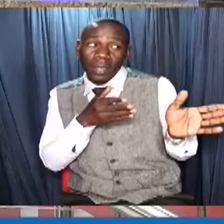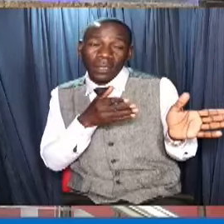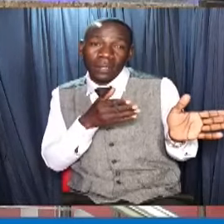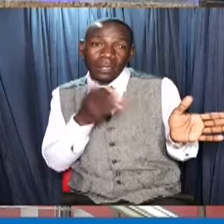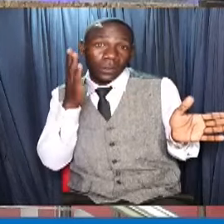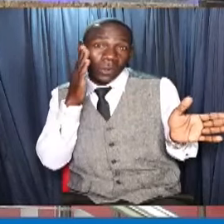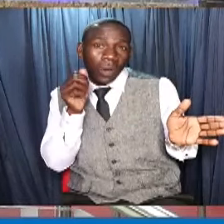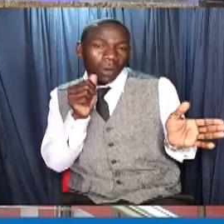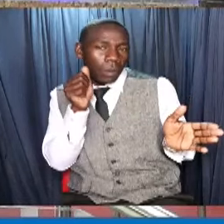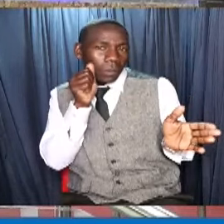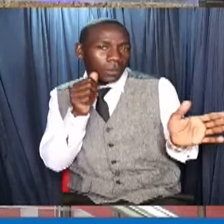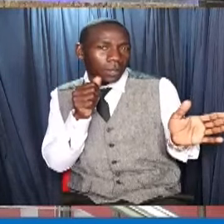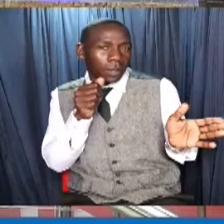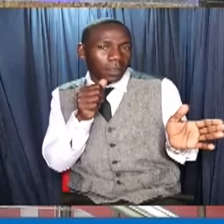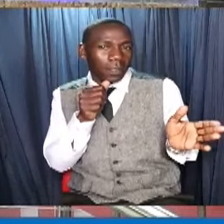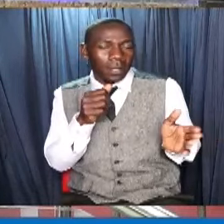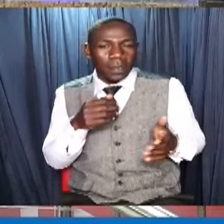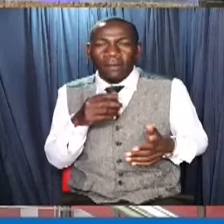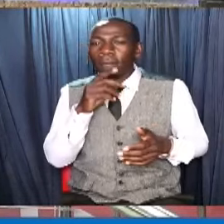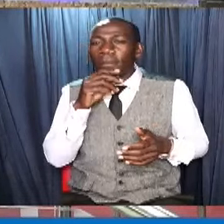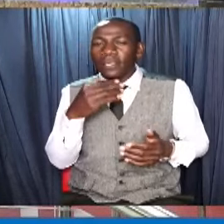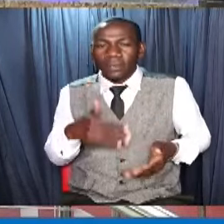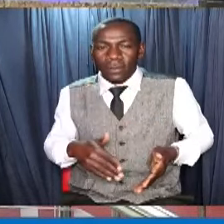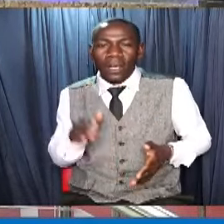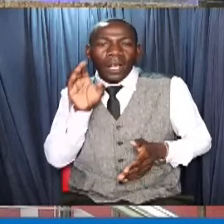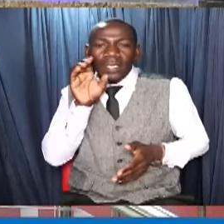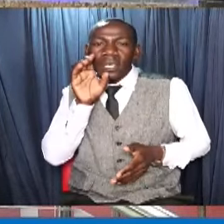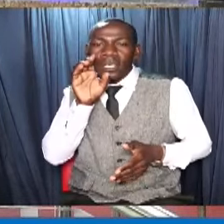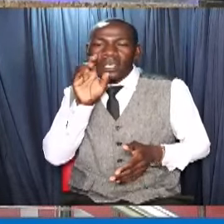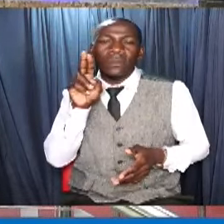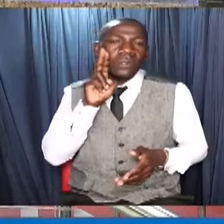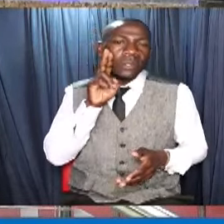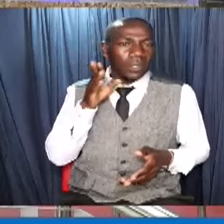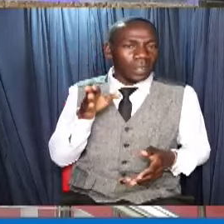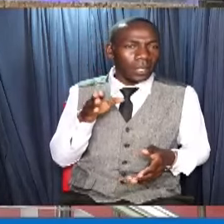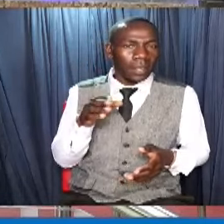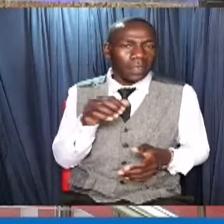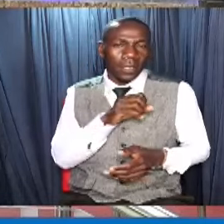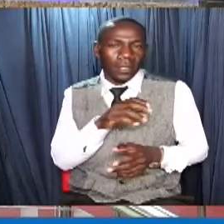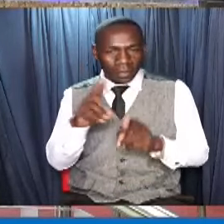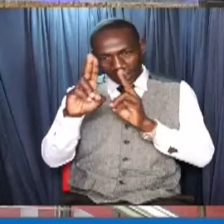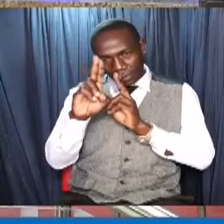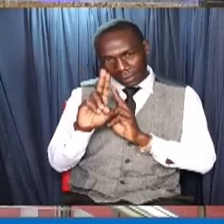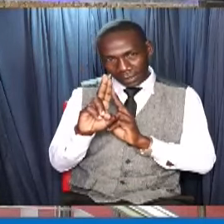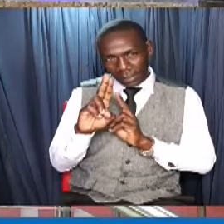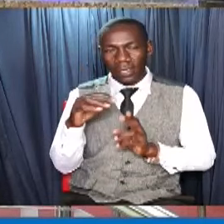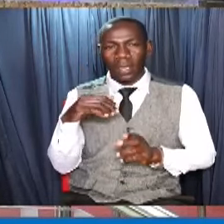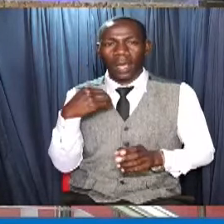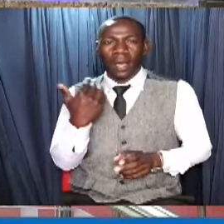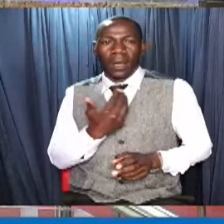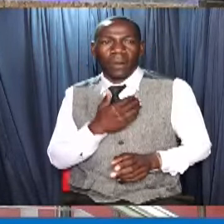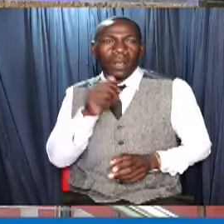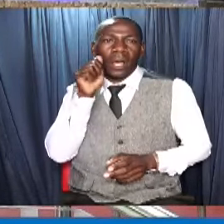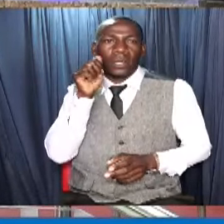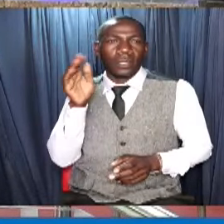knew that she is our aunt. Ni watoto wa baba mkubwa au baba mdogo. They are cousins and the sons of the aunt. Lakini wao wanaheshima juu ni shangazi yetu. But they respected because they knew